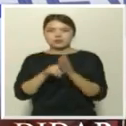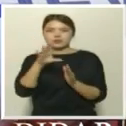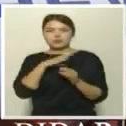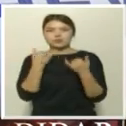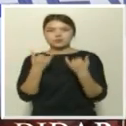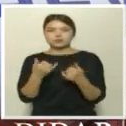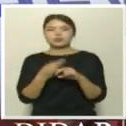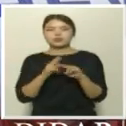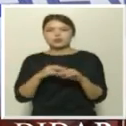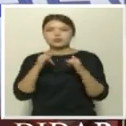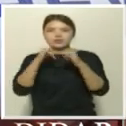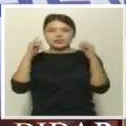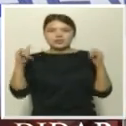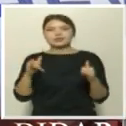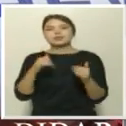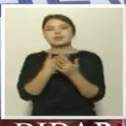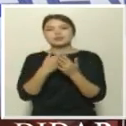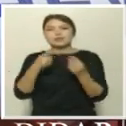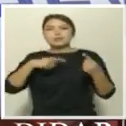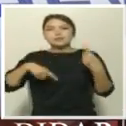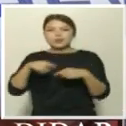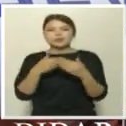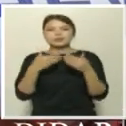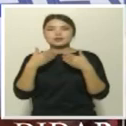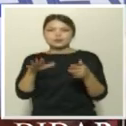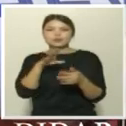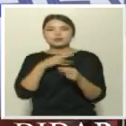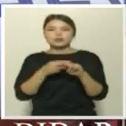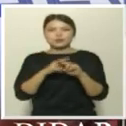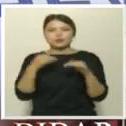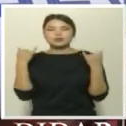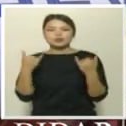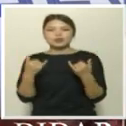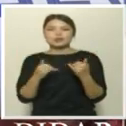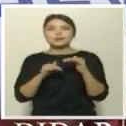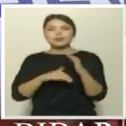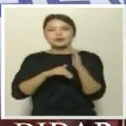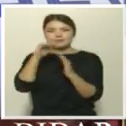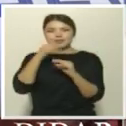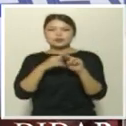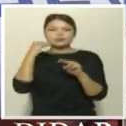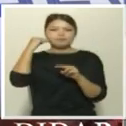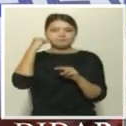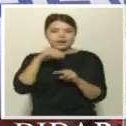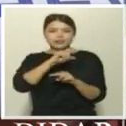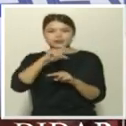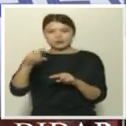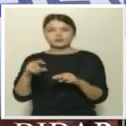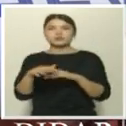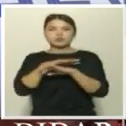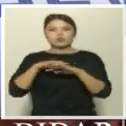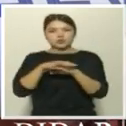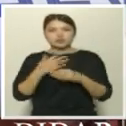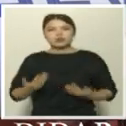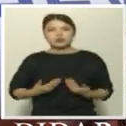будет способствовать развитию малого и среднего бизнеса, созданию новых рабочих мест, а также повышению качества жизни населения. В настоящее